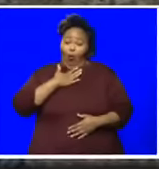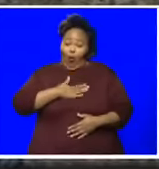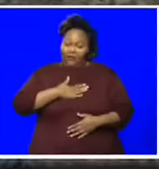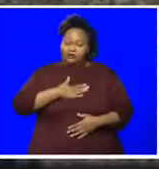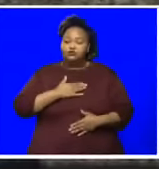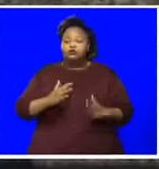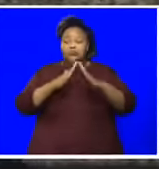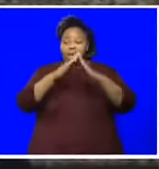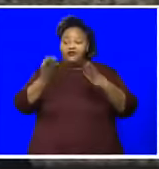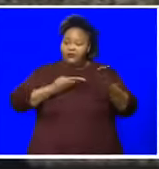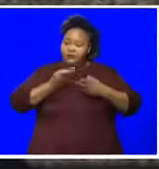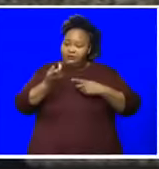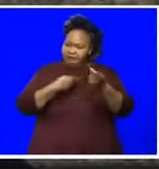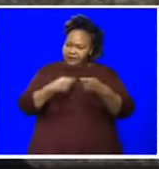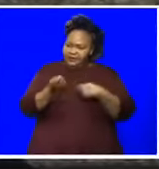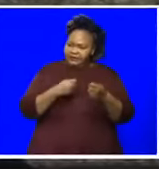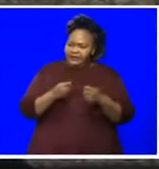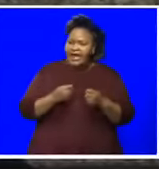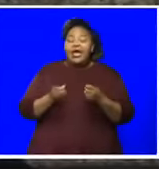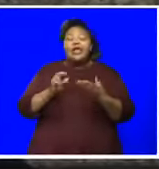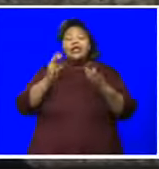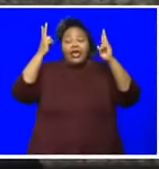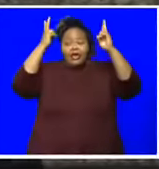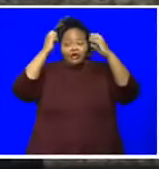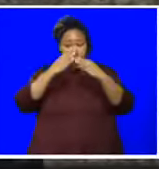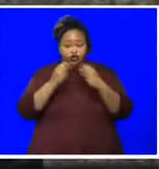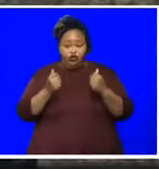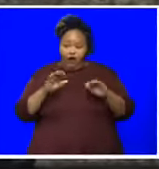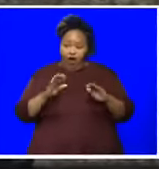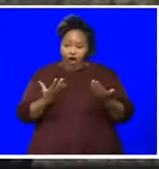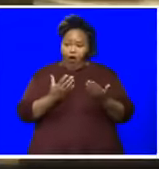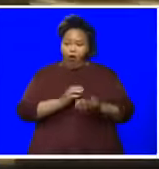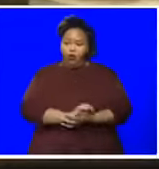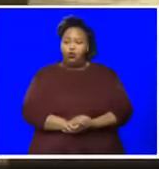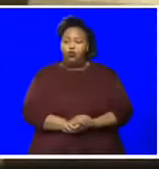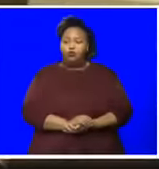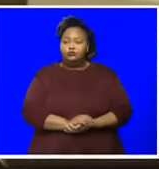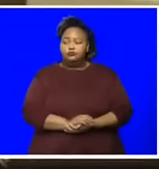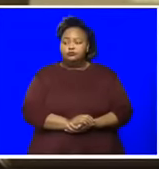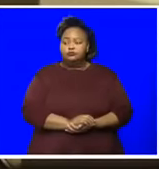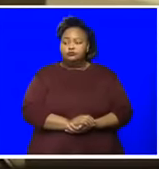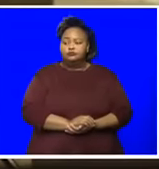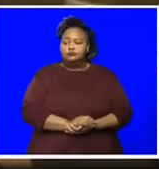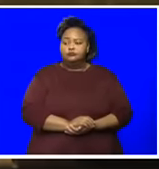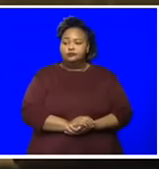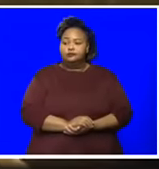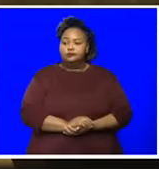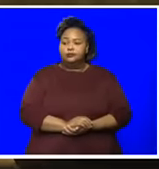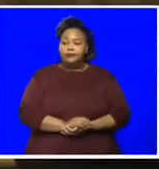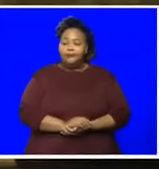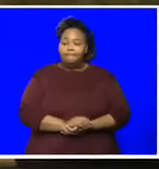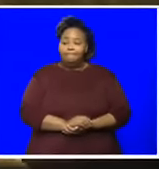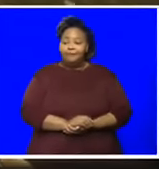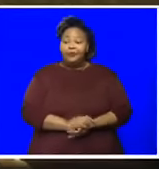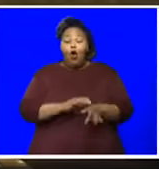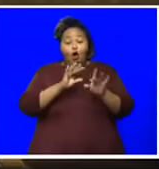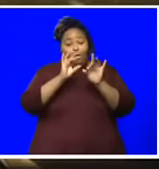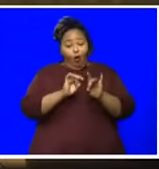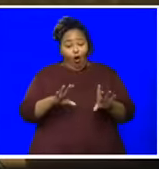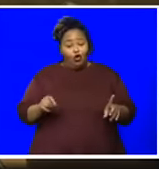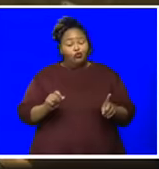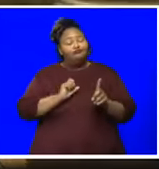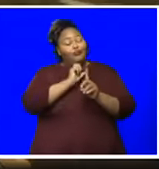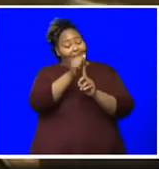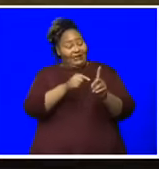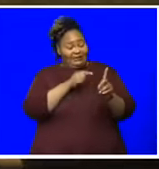inalesincumo kodwa akakuvakali noma sebasithulile into ekunene mhlawumbe uvalani nomholo walo muntu